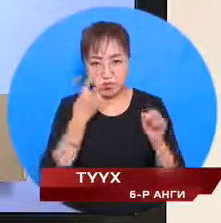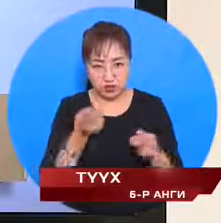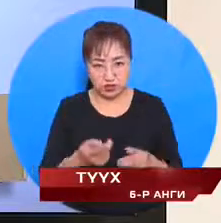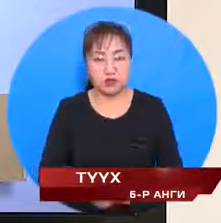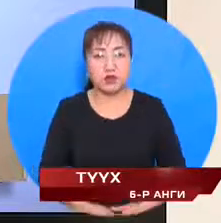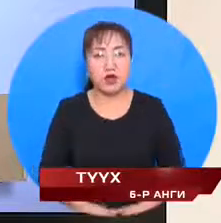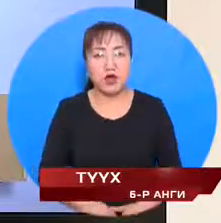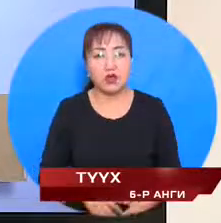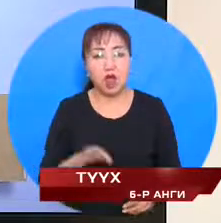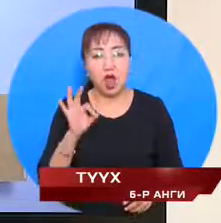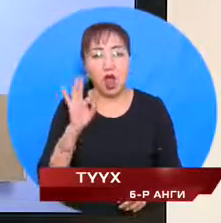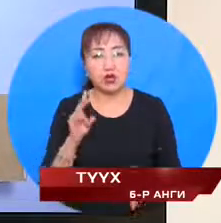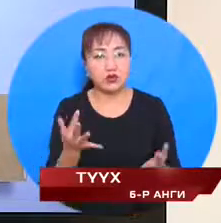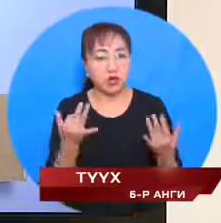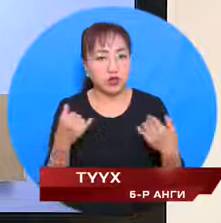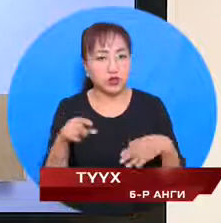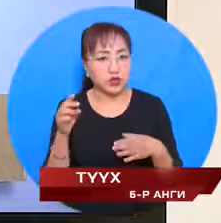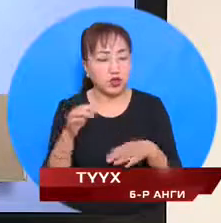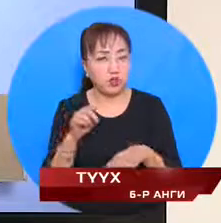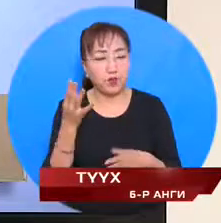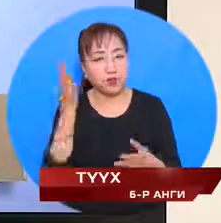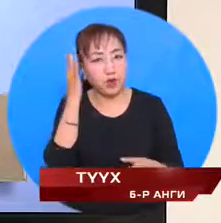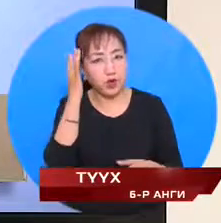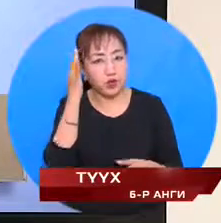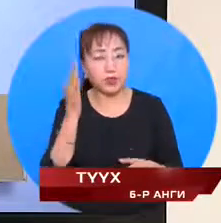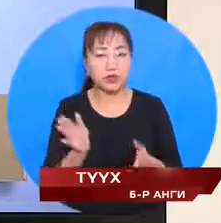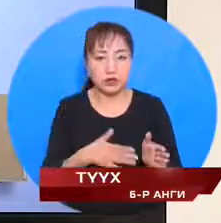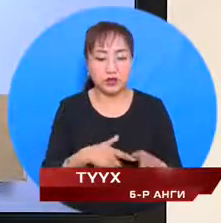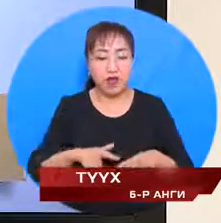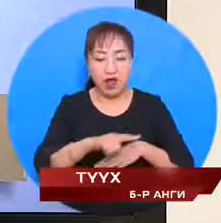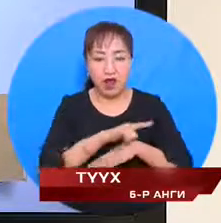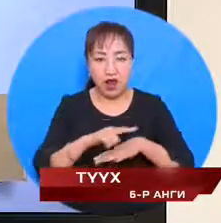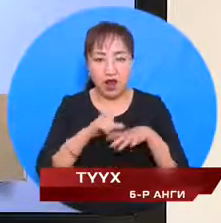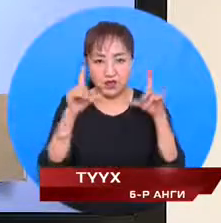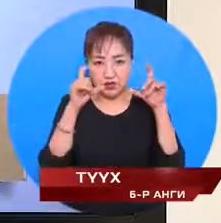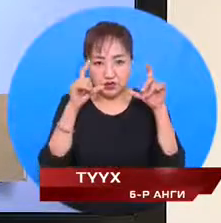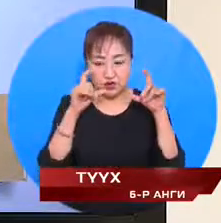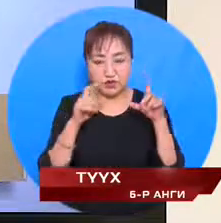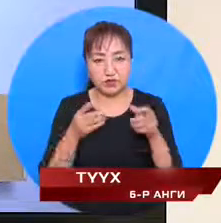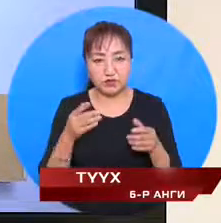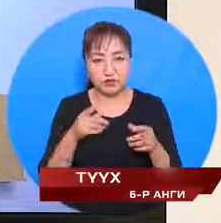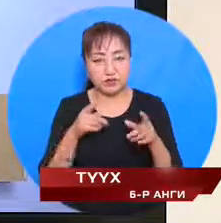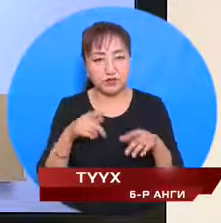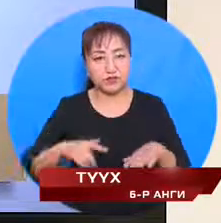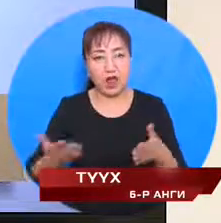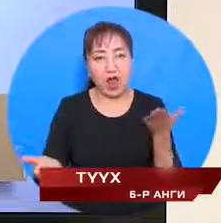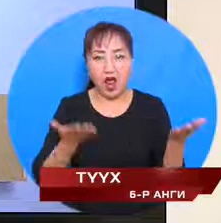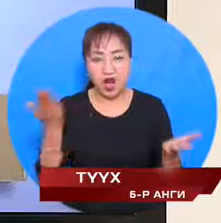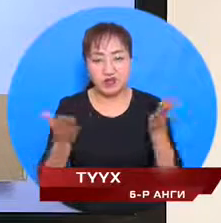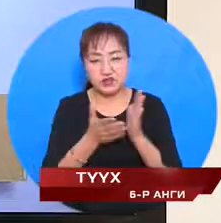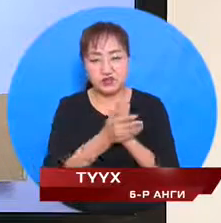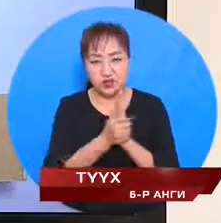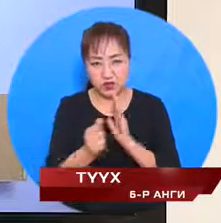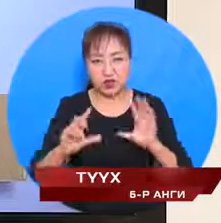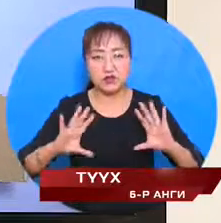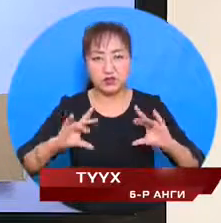онтоолын бодлого бодох чадвар, за мөн газрын зурагт заах зургуудыг харьцуулах чадварыг одоо сайжруулах байгаа. За,